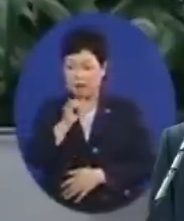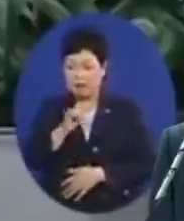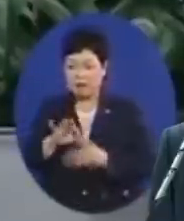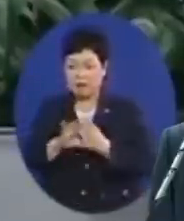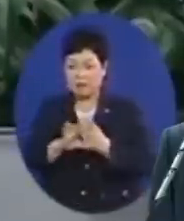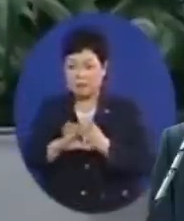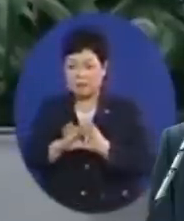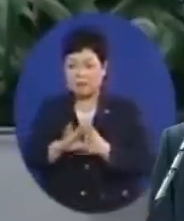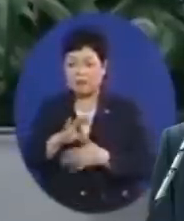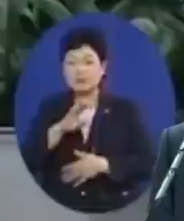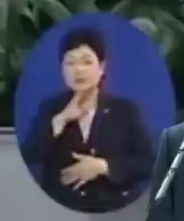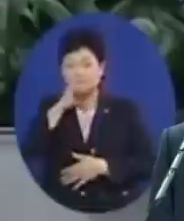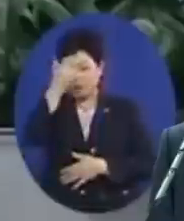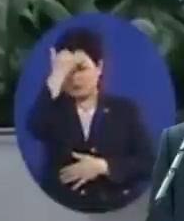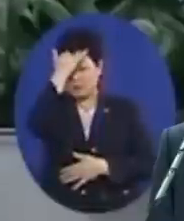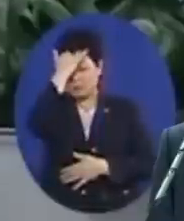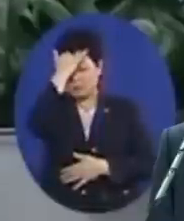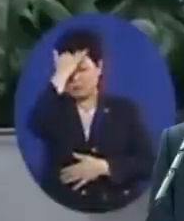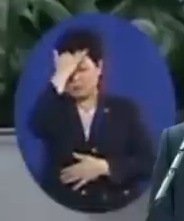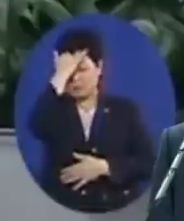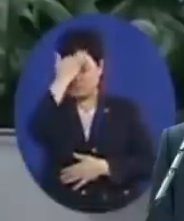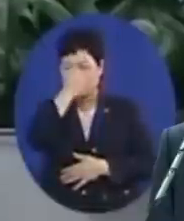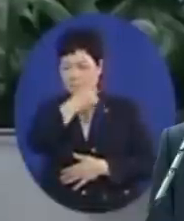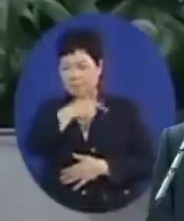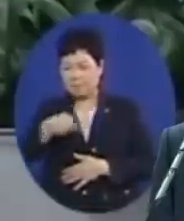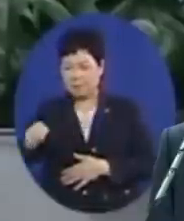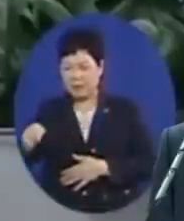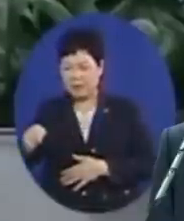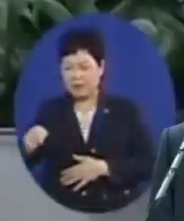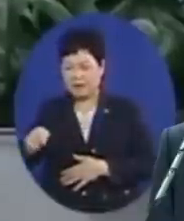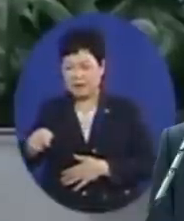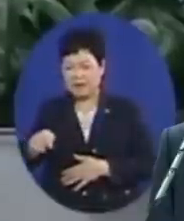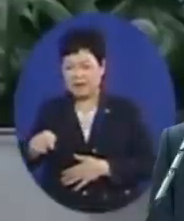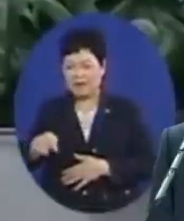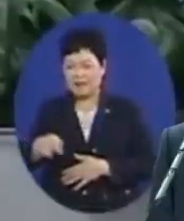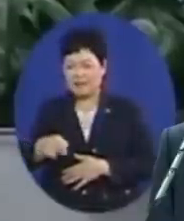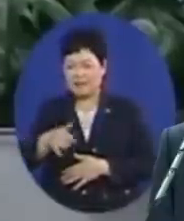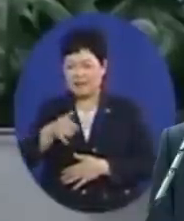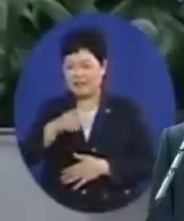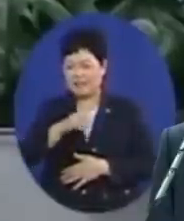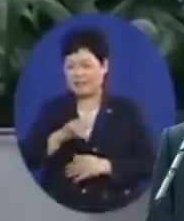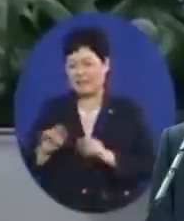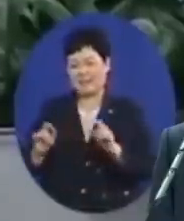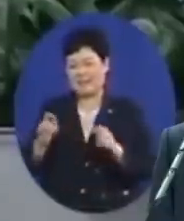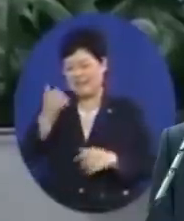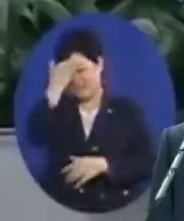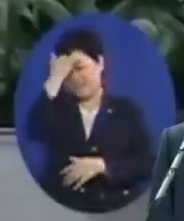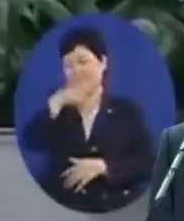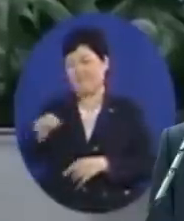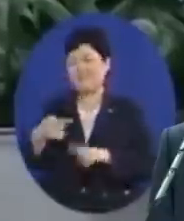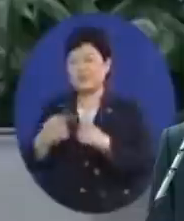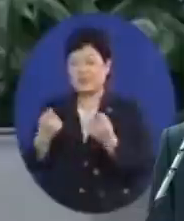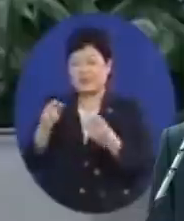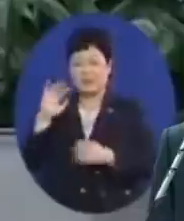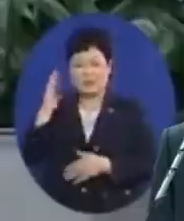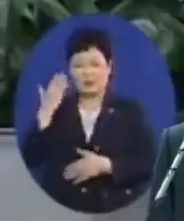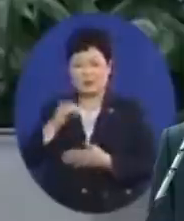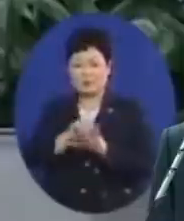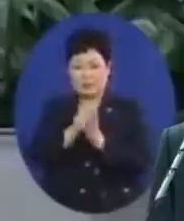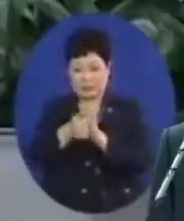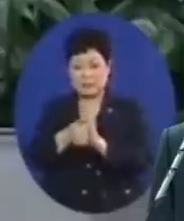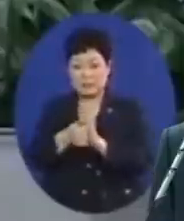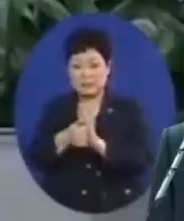그러면 참 효도하는 자식이지요. 요사이 그런 자식